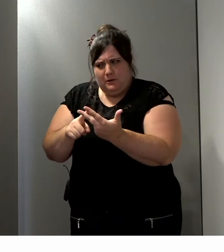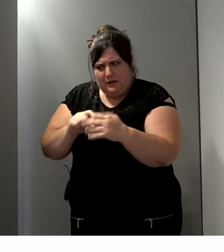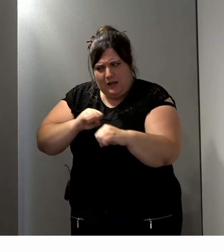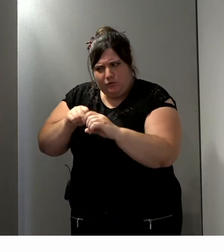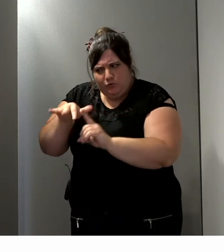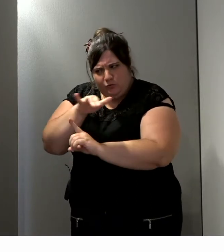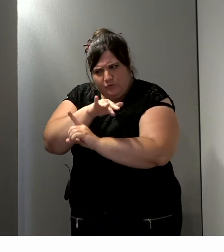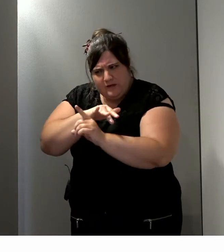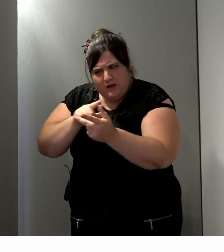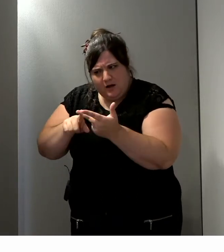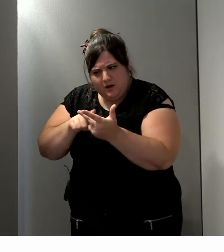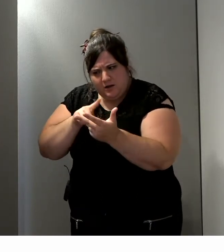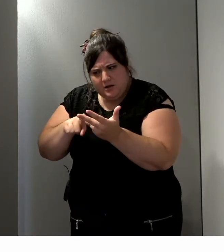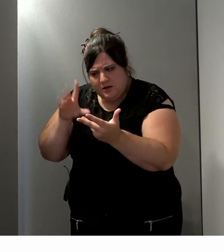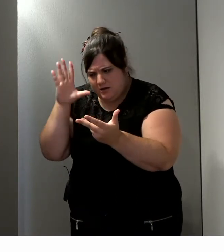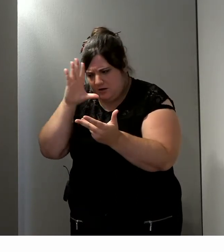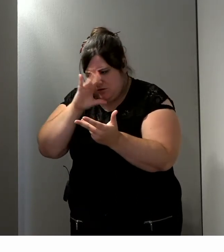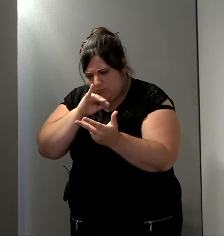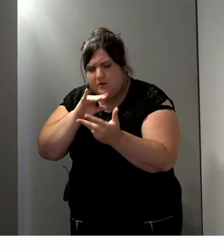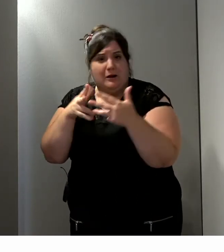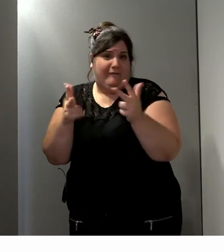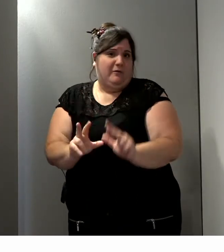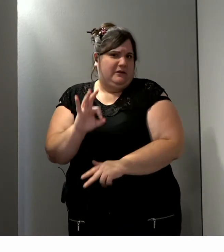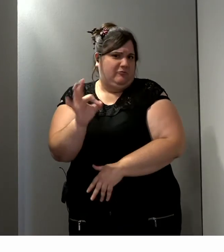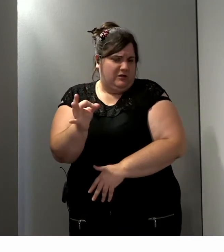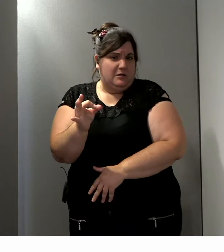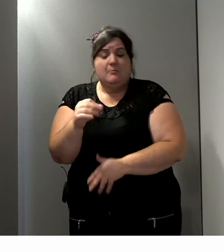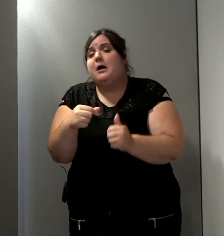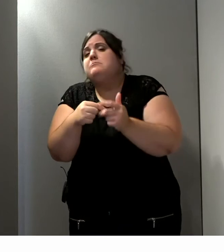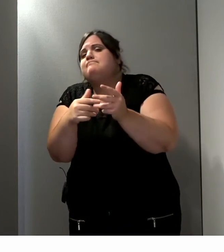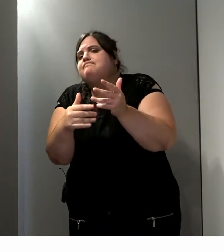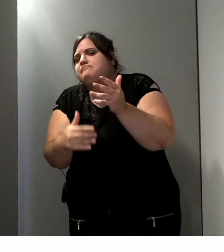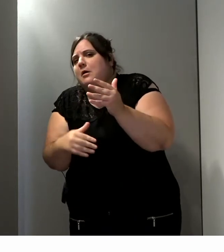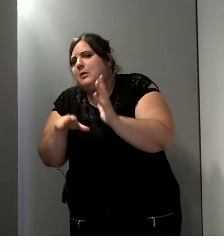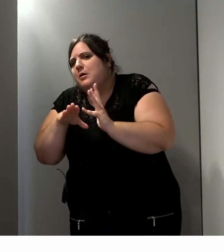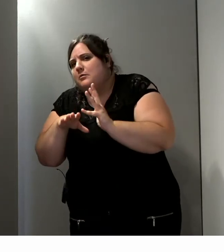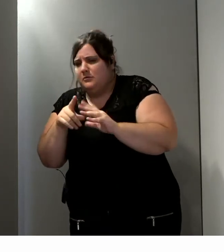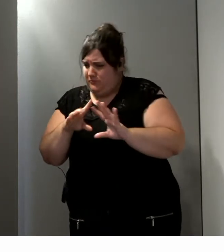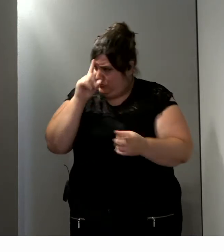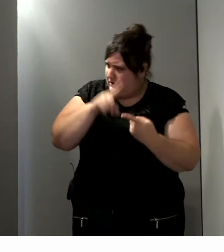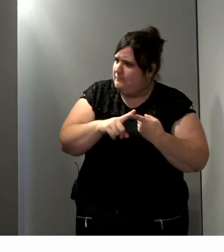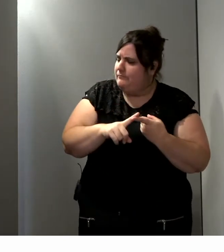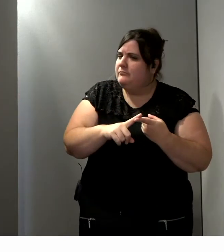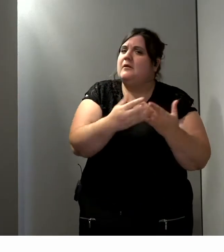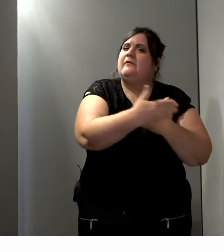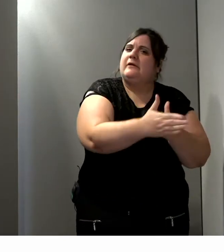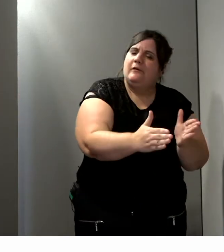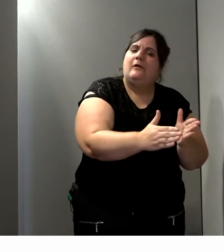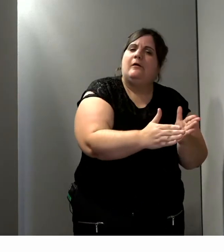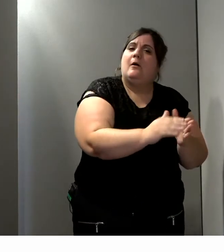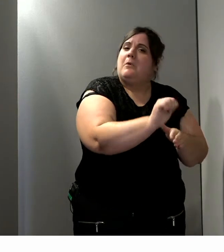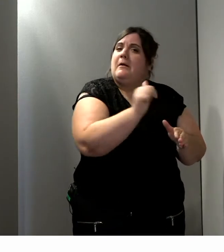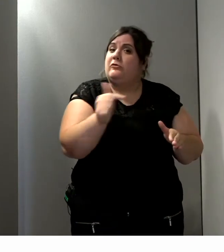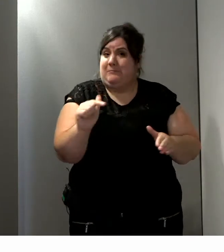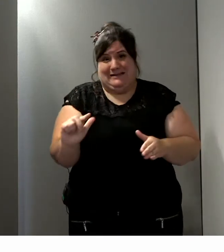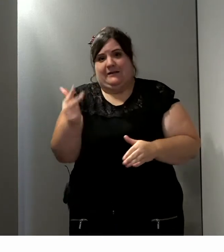autre, le volet informatique, c'est les trois gros domaines. Ensuite, c'est plus diffus en termes Donc, on est plutôt dans le tertiaire oui, tout et à dans fait. le service. Oui.